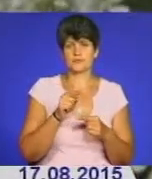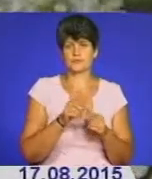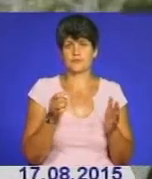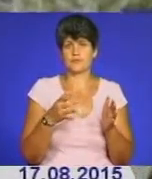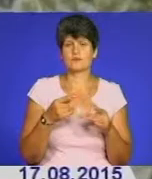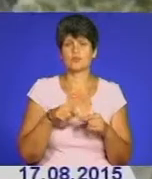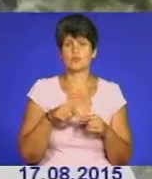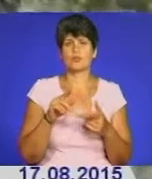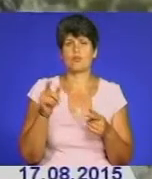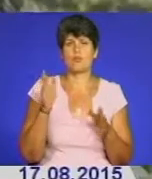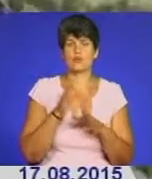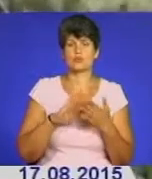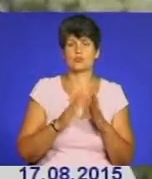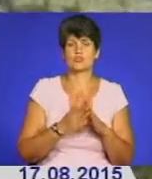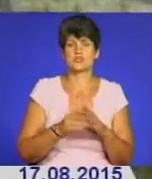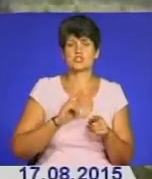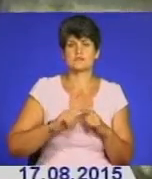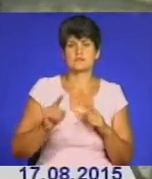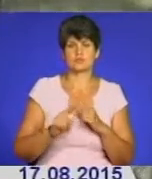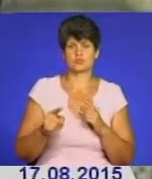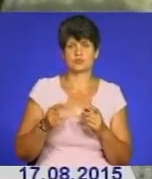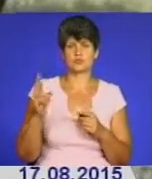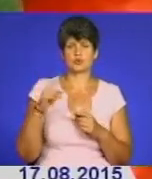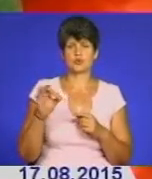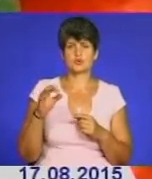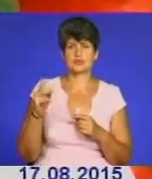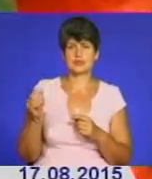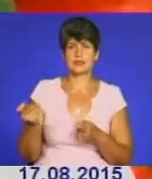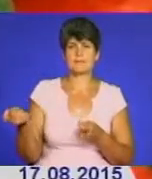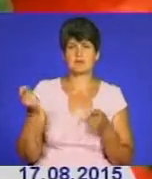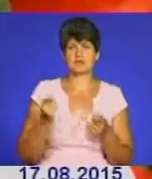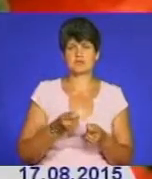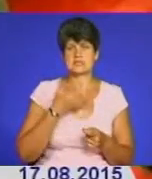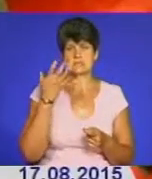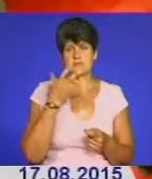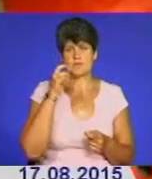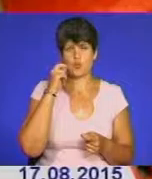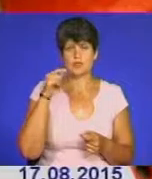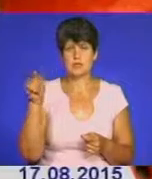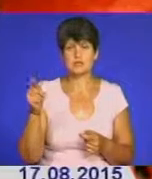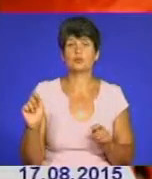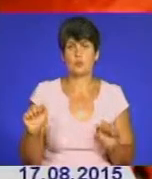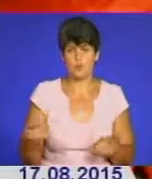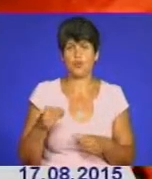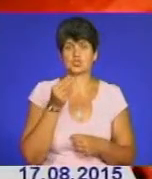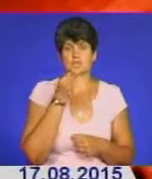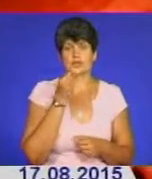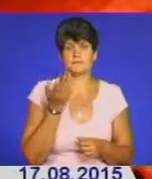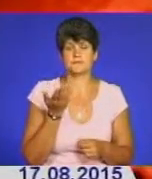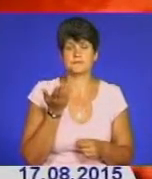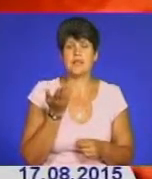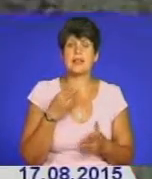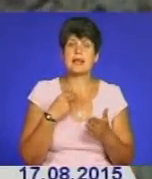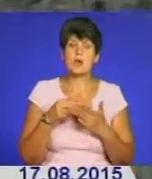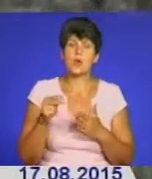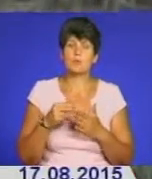погодні умови сприяли ранньому дозріванню баштанових, які привозять з південних регіонів України. Тому їх можна вживати. Але